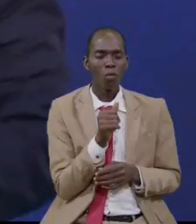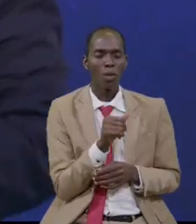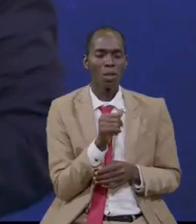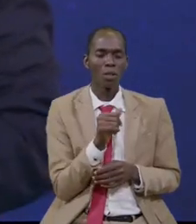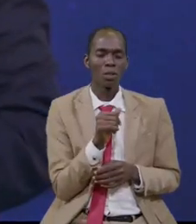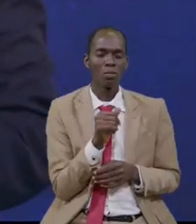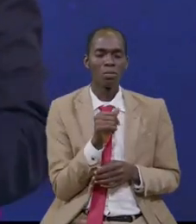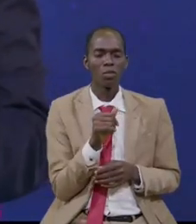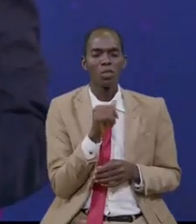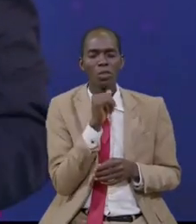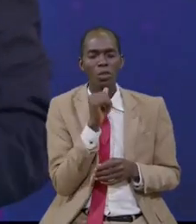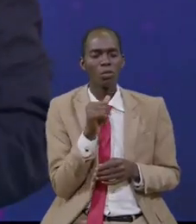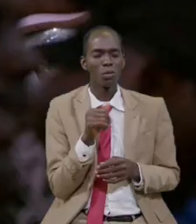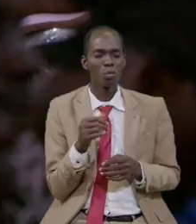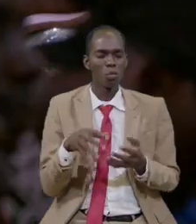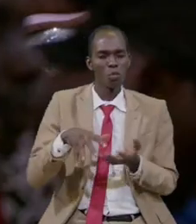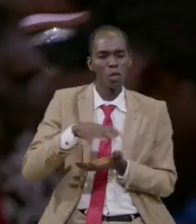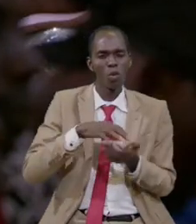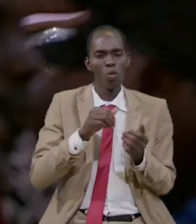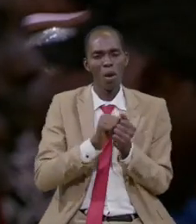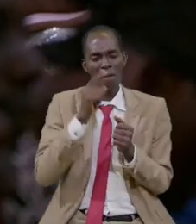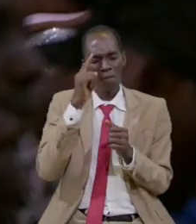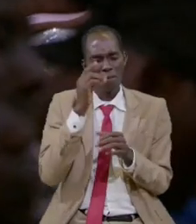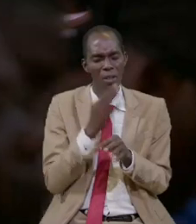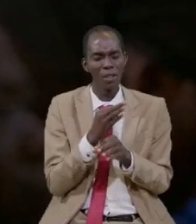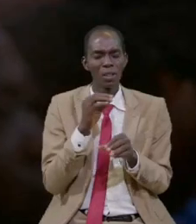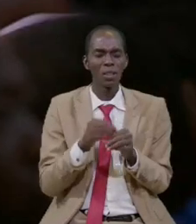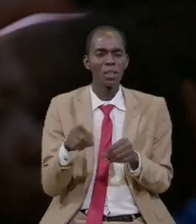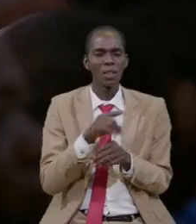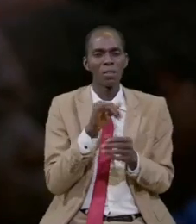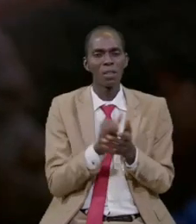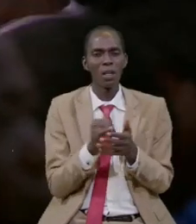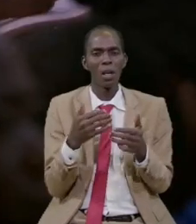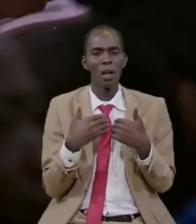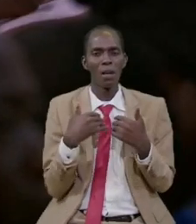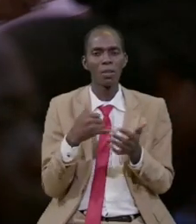Pourquoi? Parce qu'elle ne trouva point de la foi chez ceux qui l'entendaient.